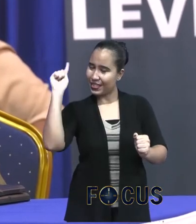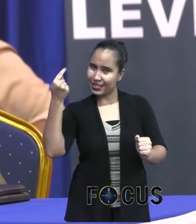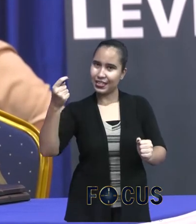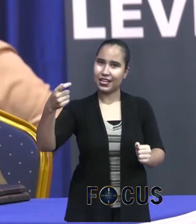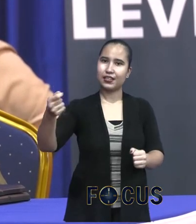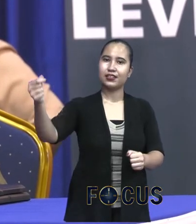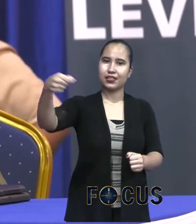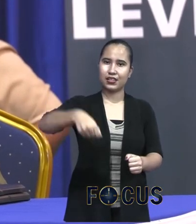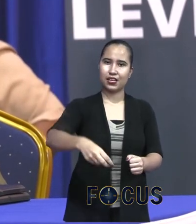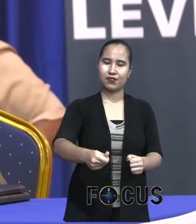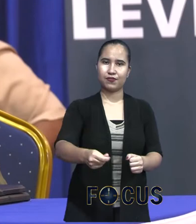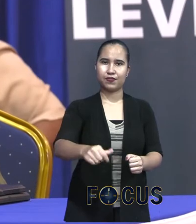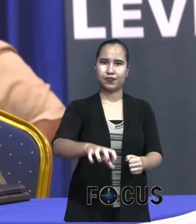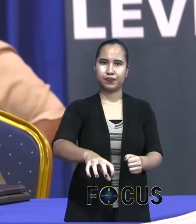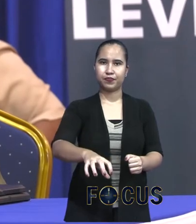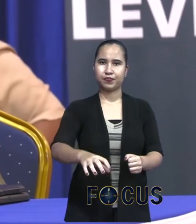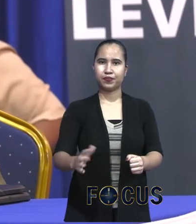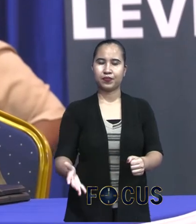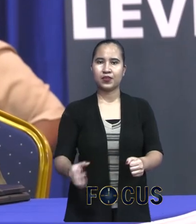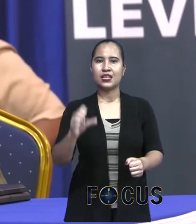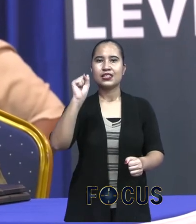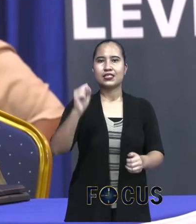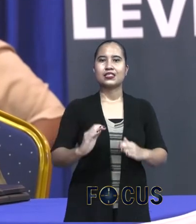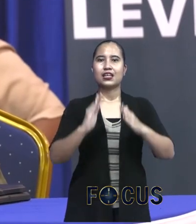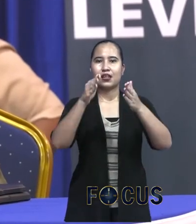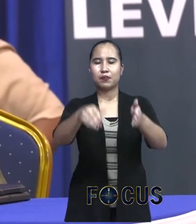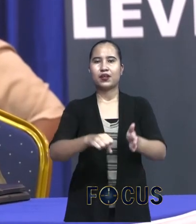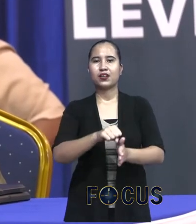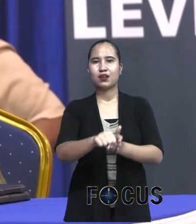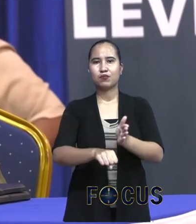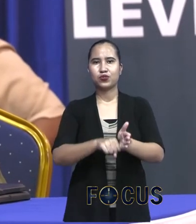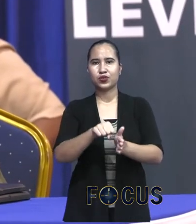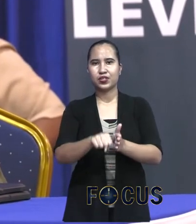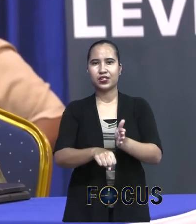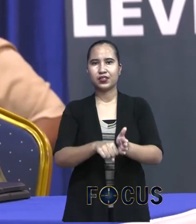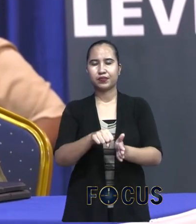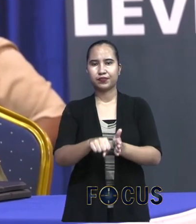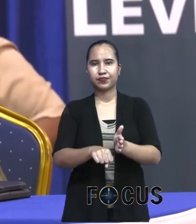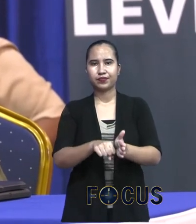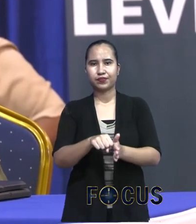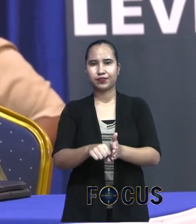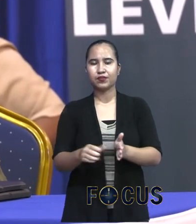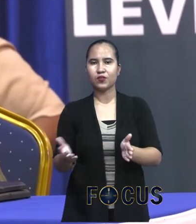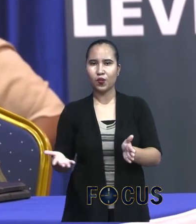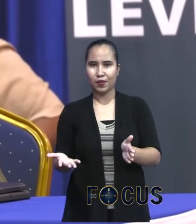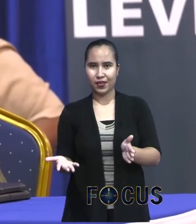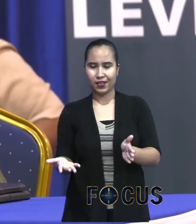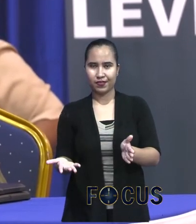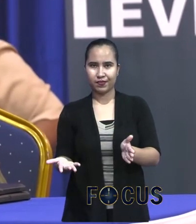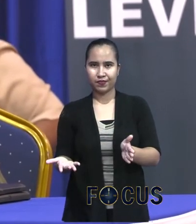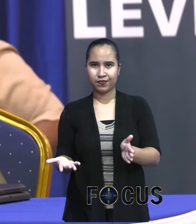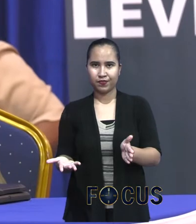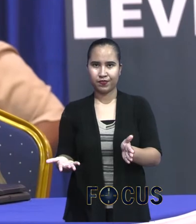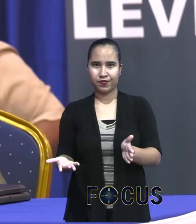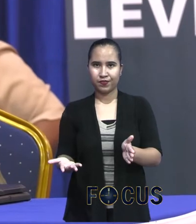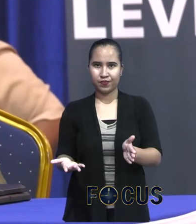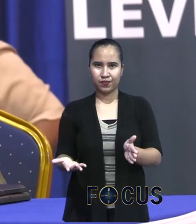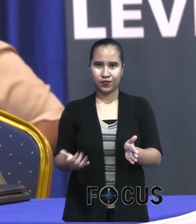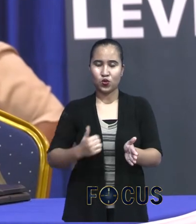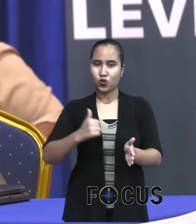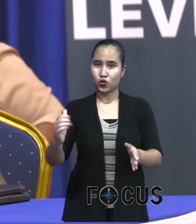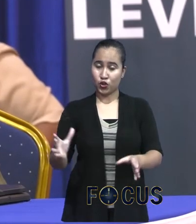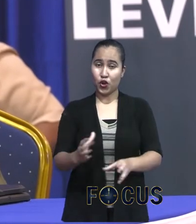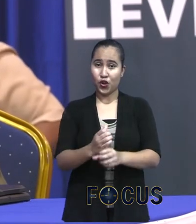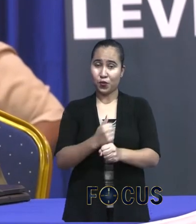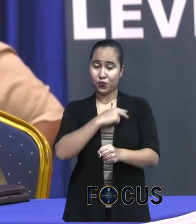het Saramaka-Kanaal-project. We hebben direct 425.000 kunnen verzekeren. Waarbij dus het goede hulp is geweest